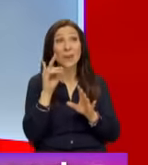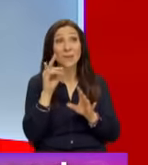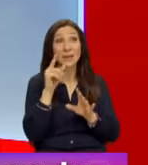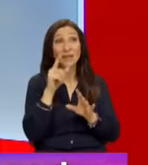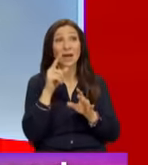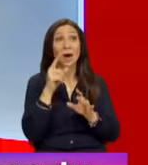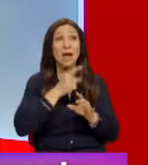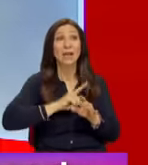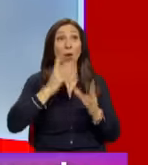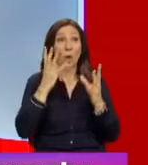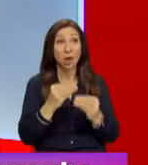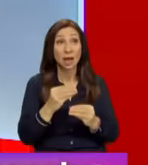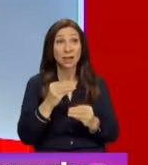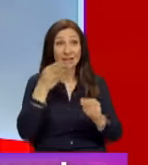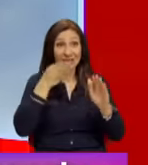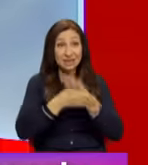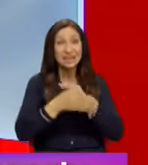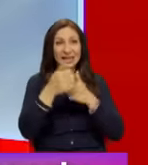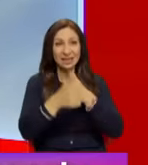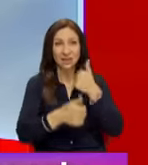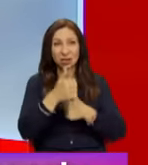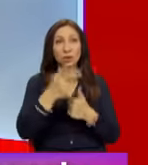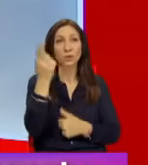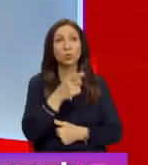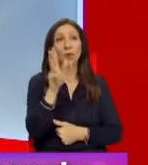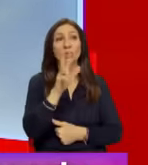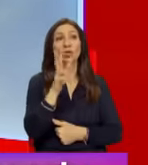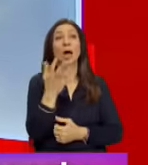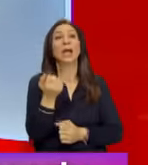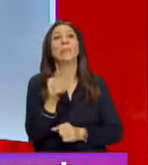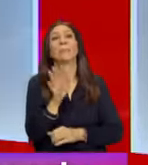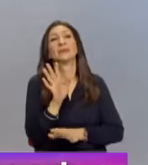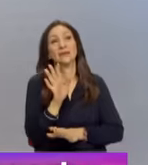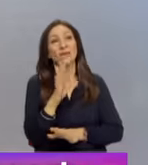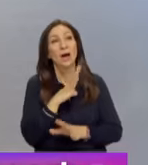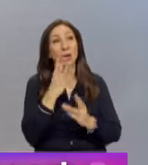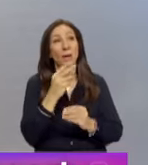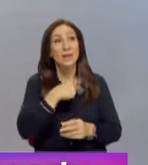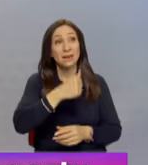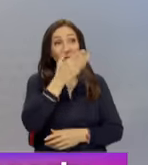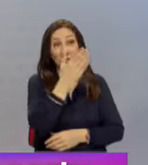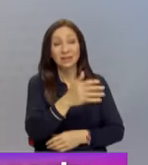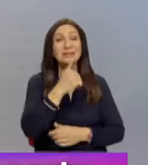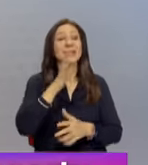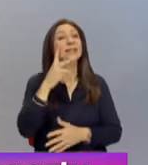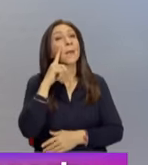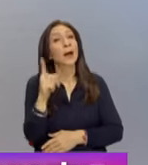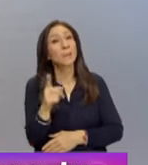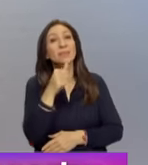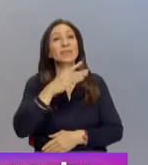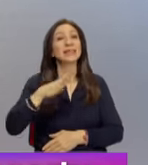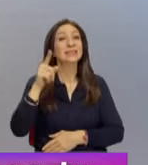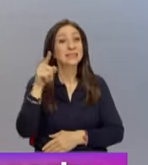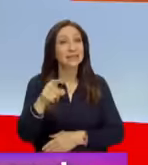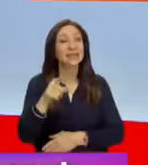MHP'nin adayı olarak girdiği yarışta %30'u alamadı mevcut belediye başkanı. Denizli'ye gelelim.